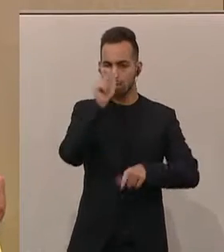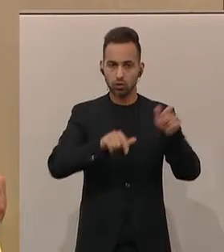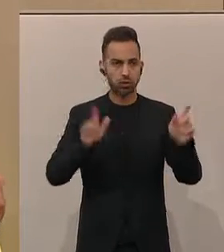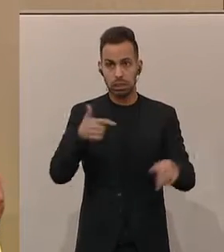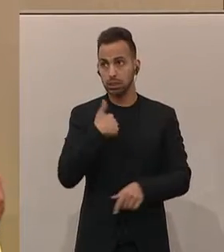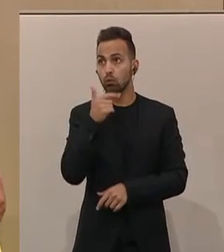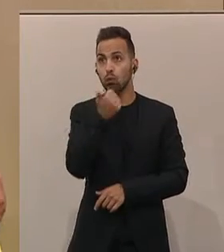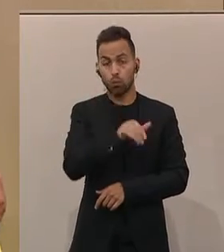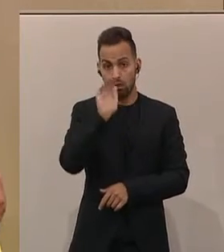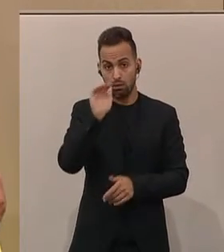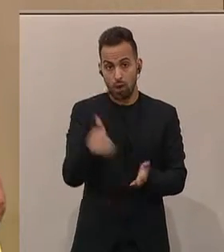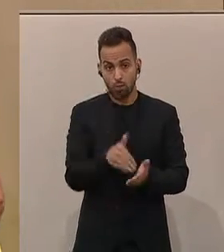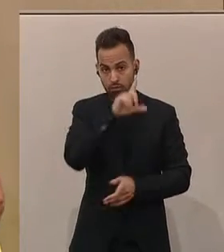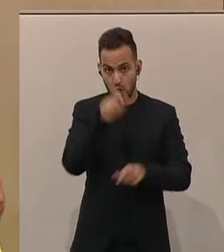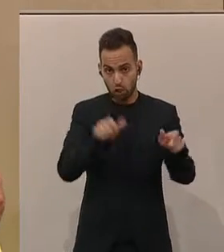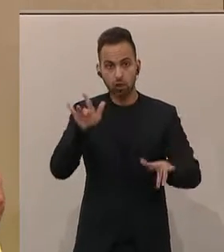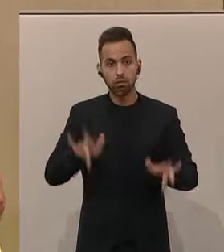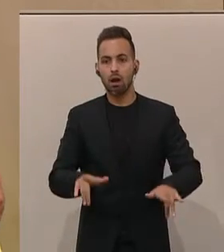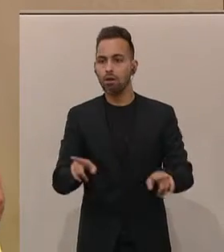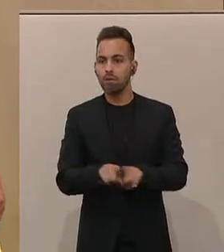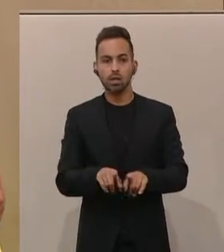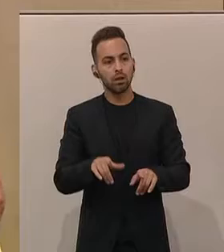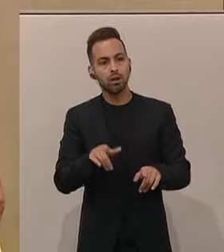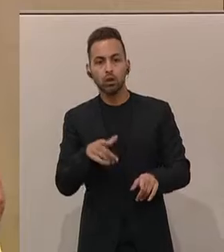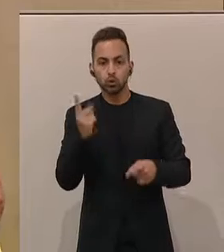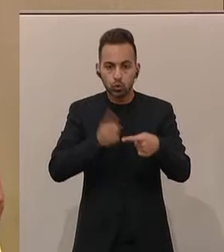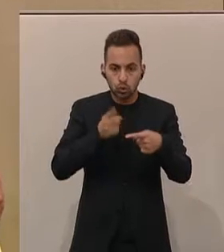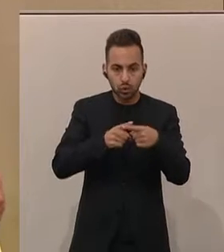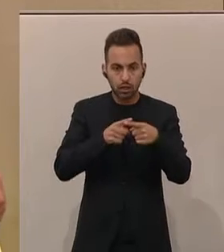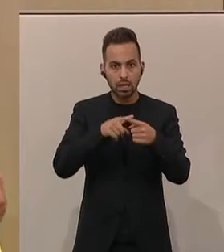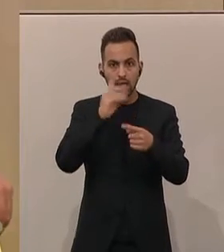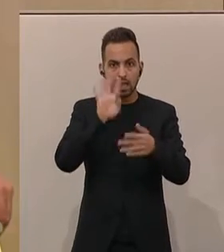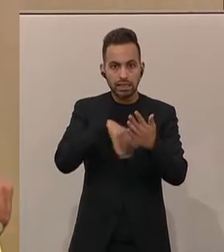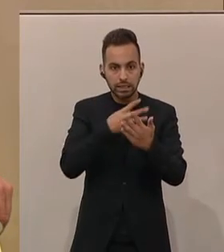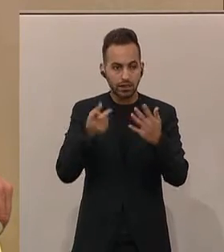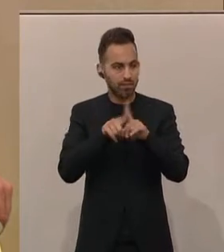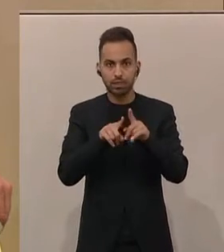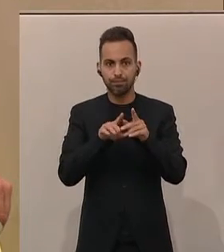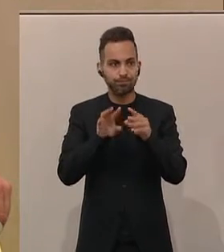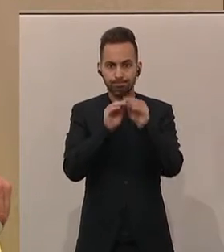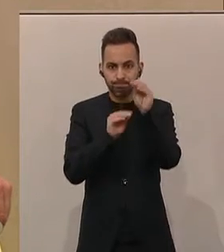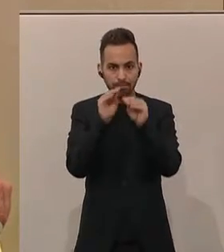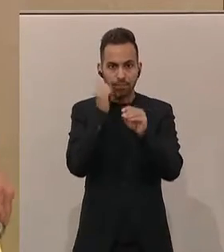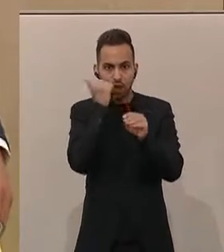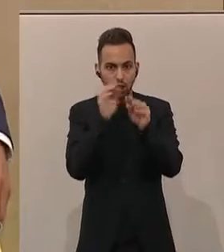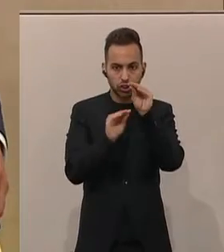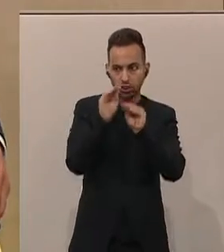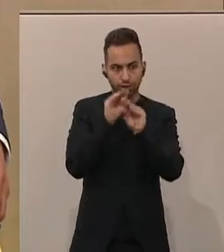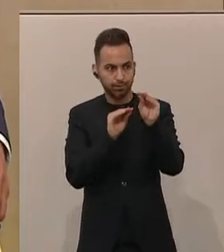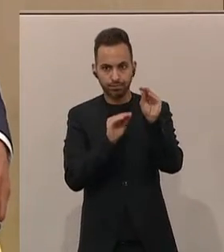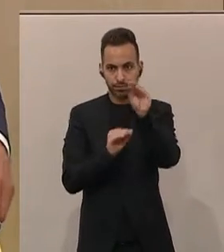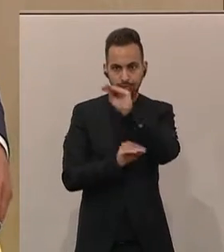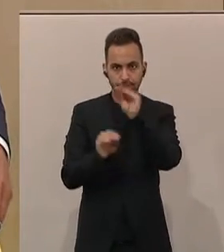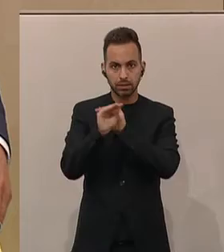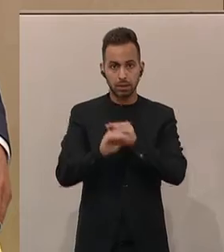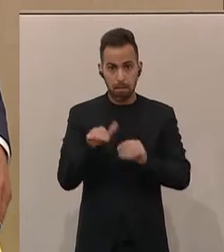behaupte Hunderttausende Menschen, zum Fälschen ihrer Stundenlisten gezwungen werden. Und das ist oft zum Nachteil der